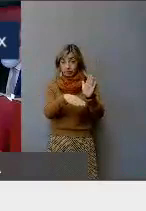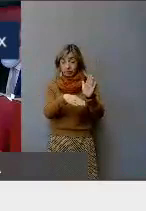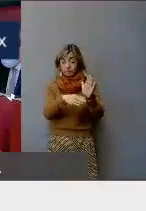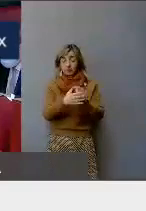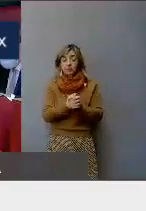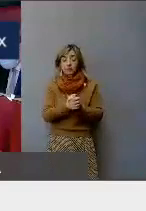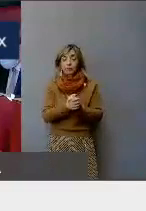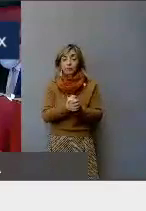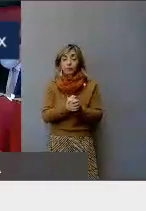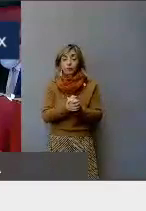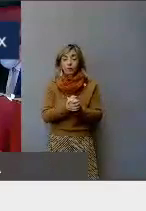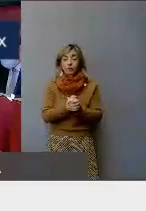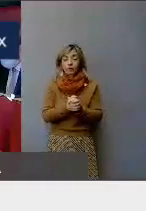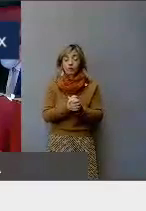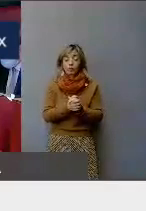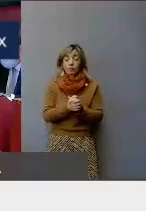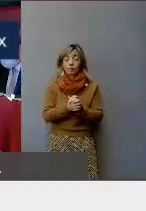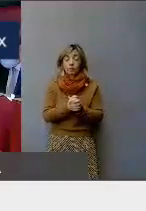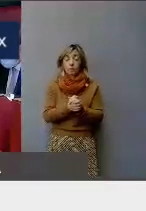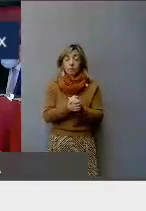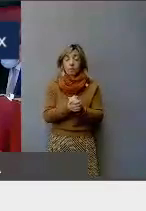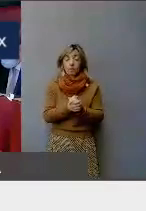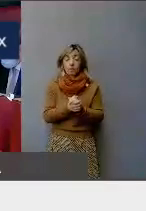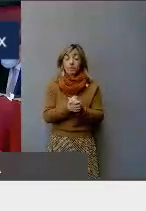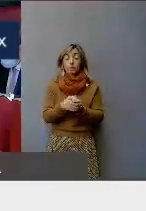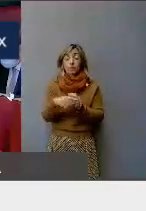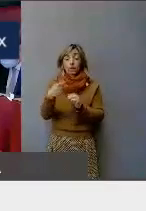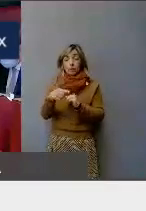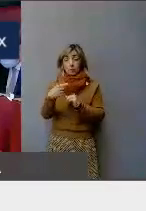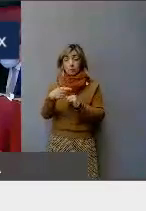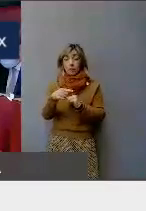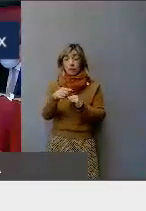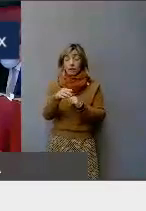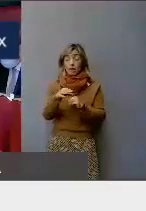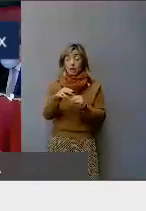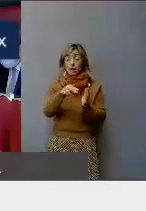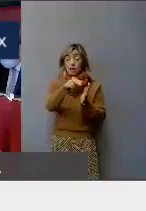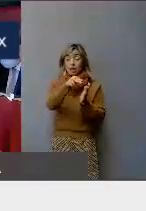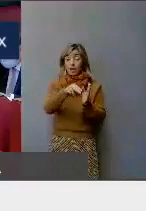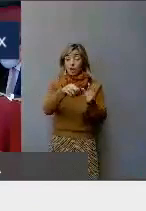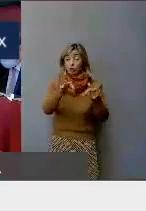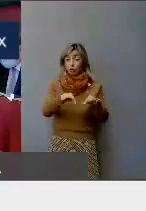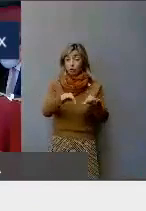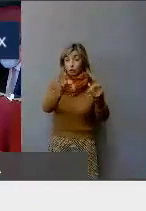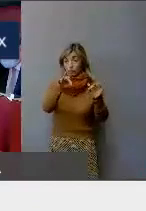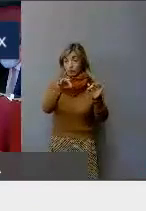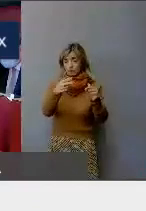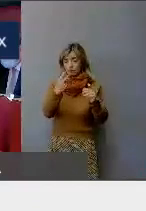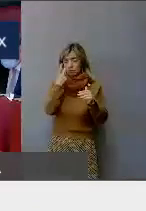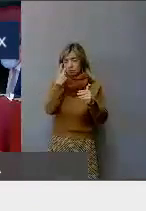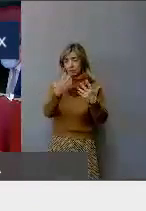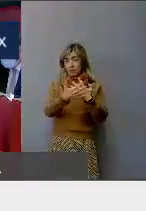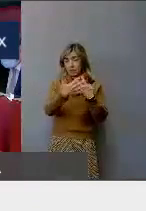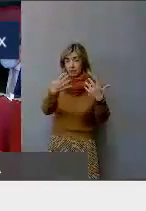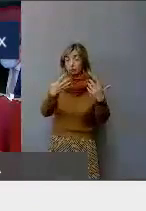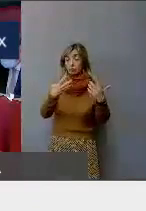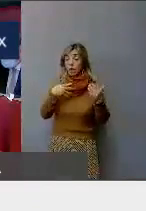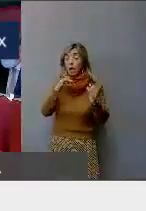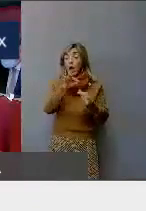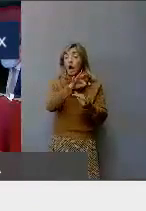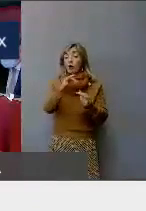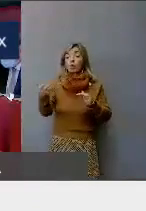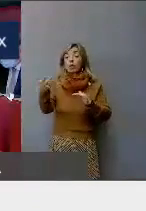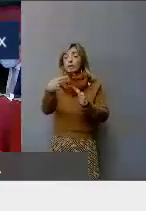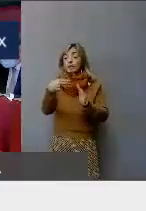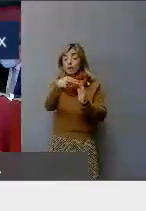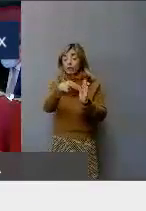e ci sono come nella sospensiva era evidenziato servizi che ad oggi non sono erogati dal comune di genova